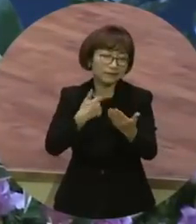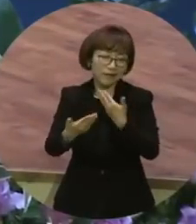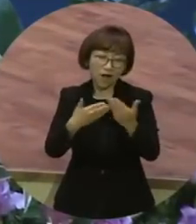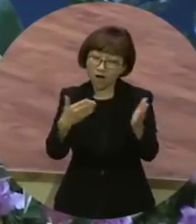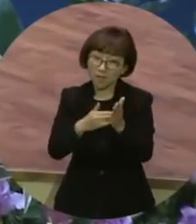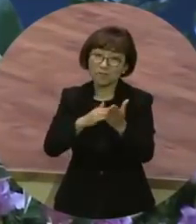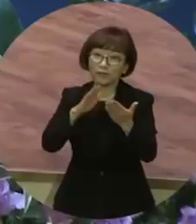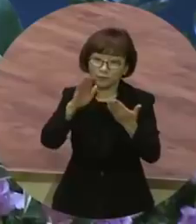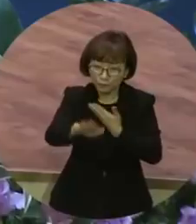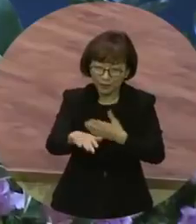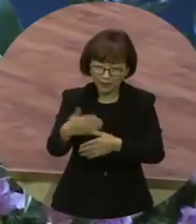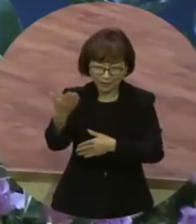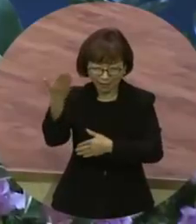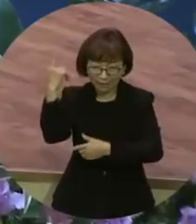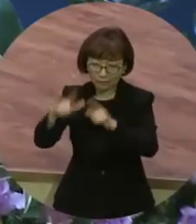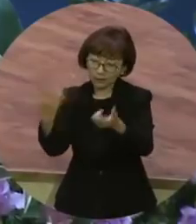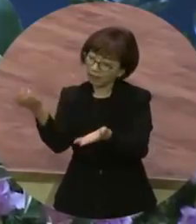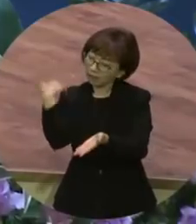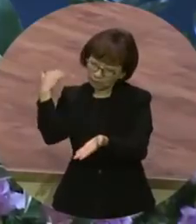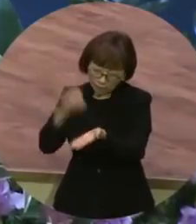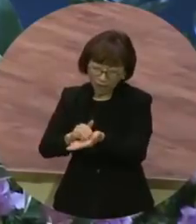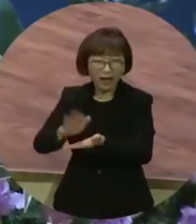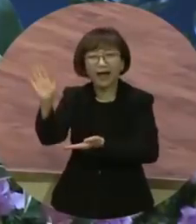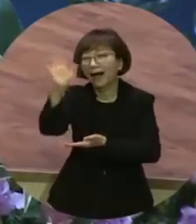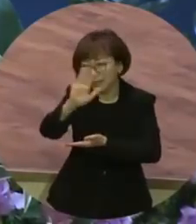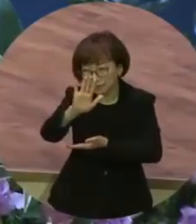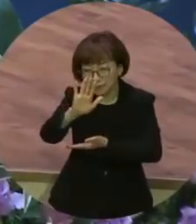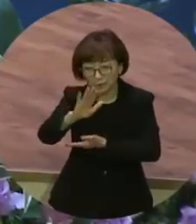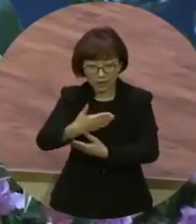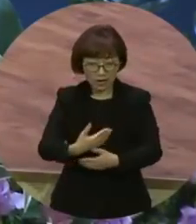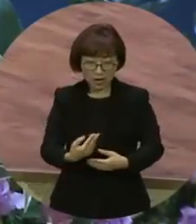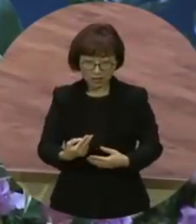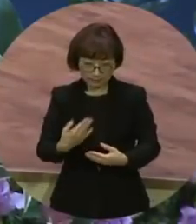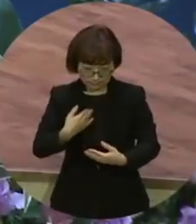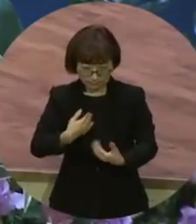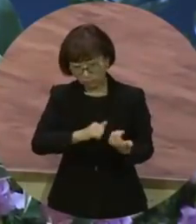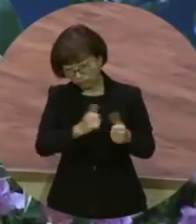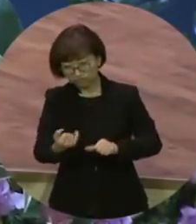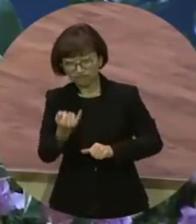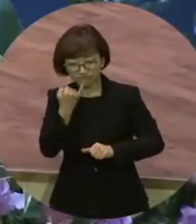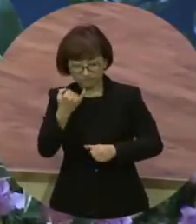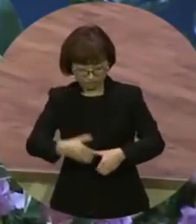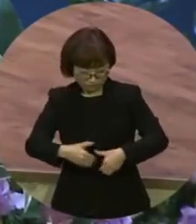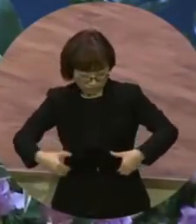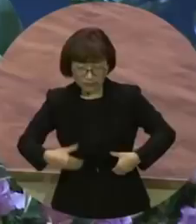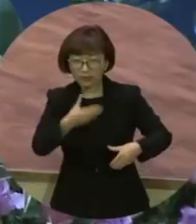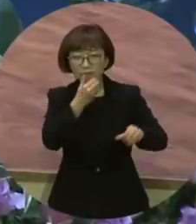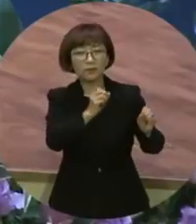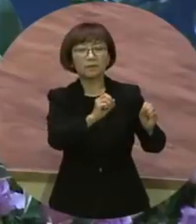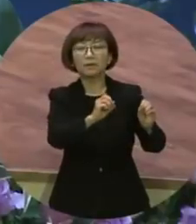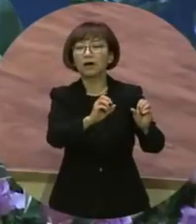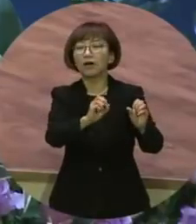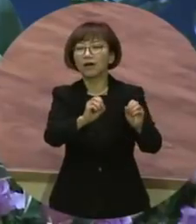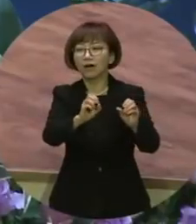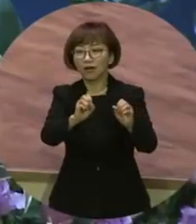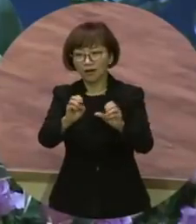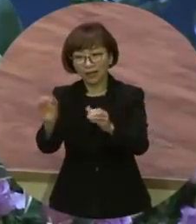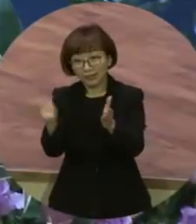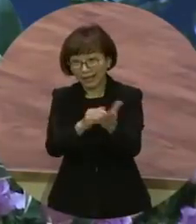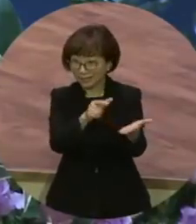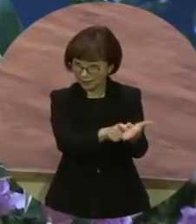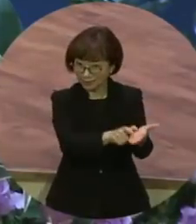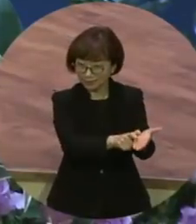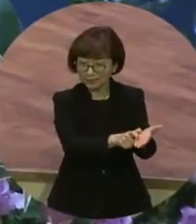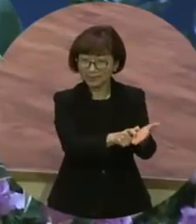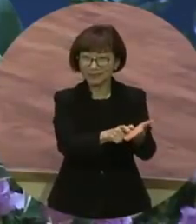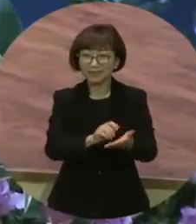흔들리지 않고 생명건 전도 운동을 했다라고 기록하고 있고 그 베드로와 도마와 바울이 체험한 그 은혜 그들에게